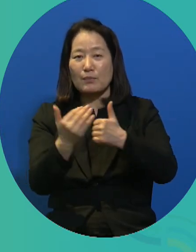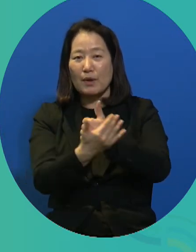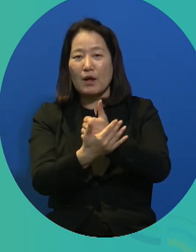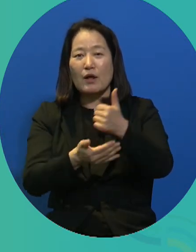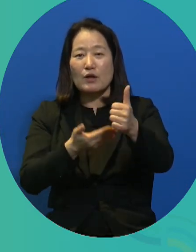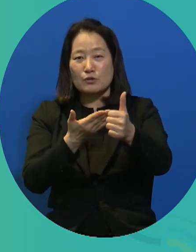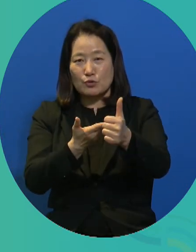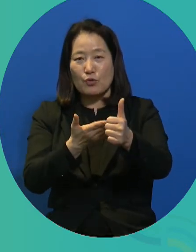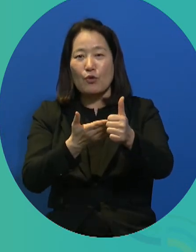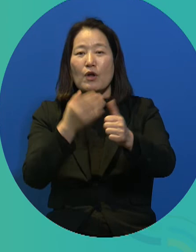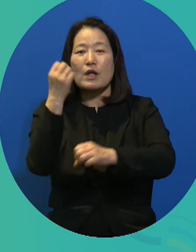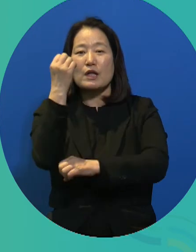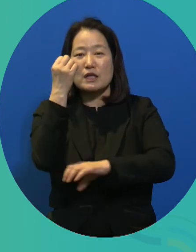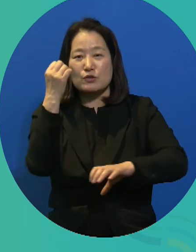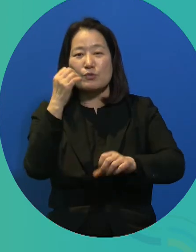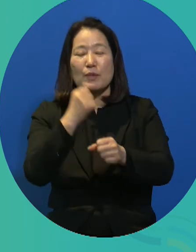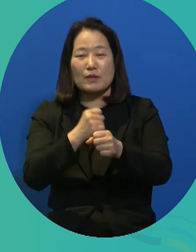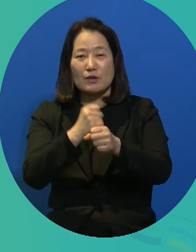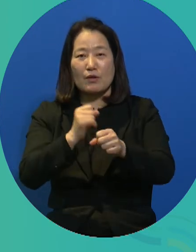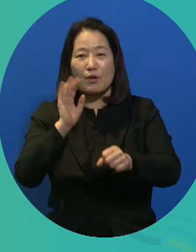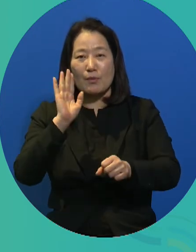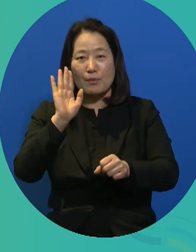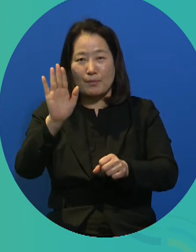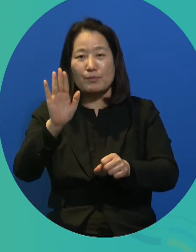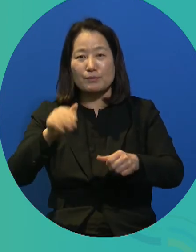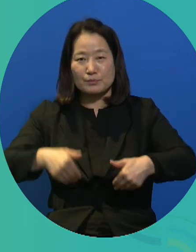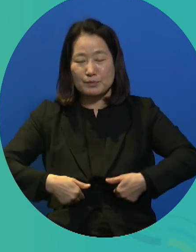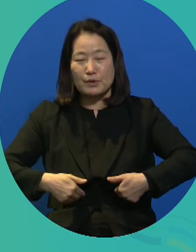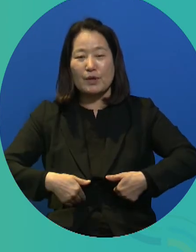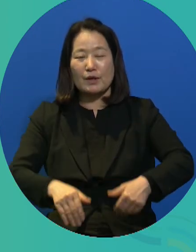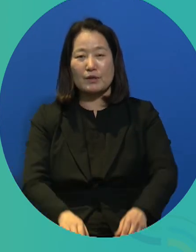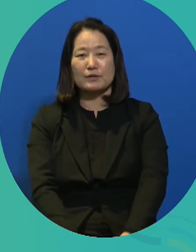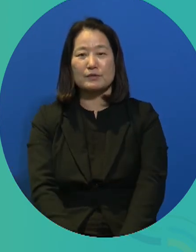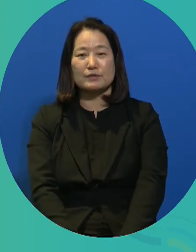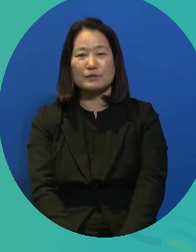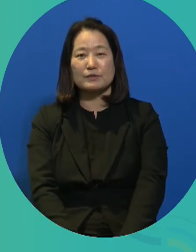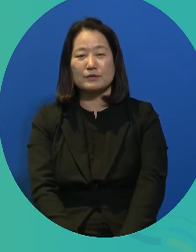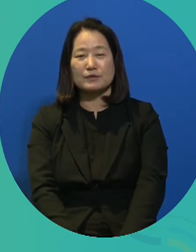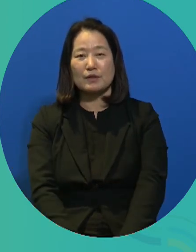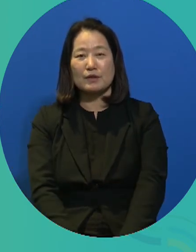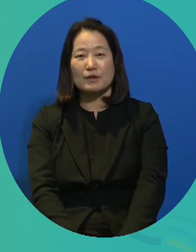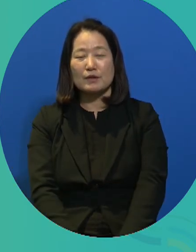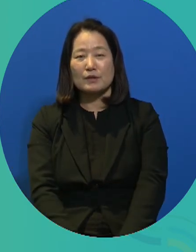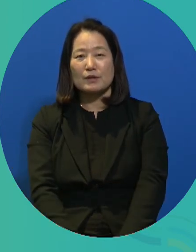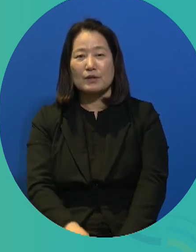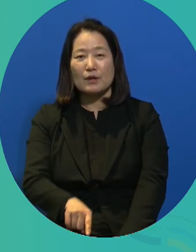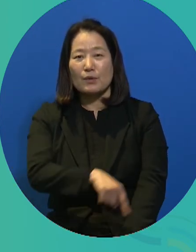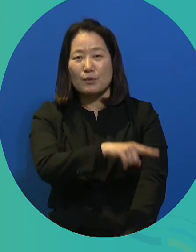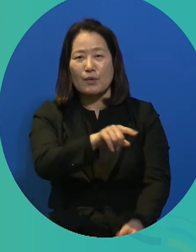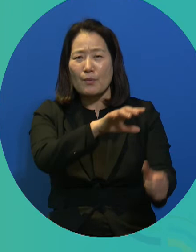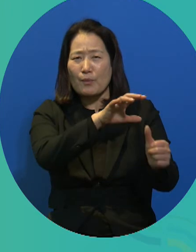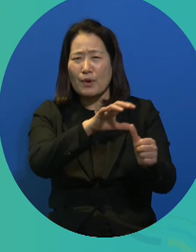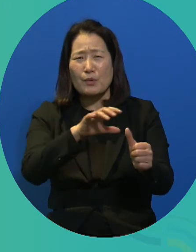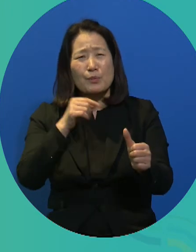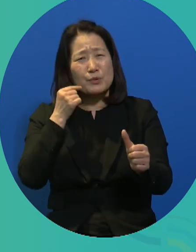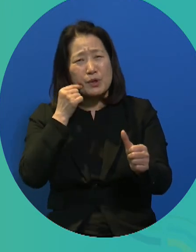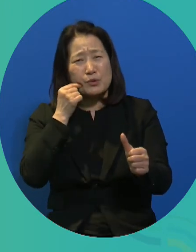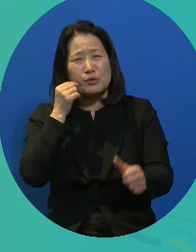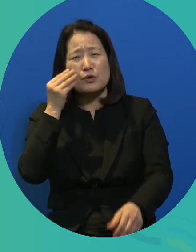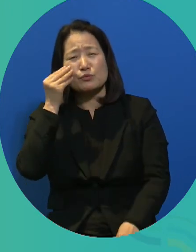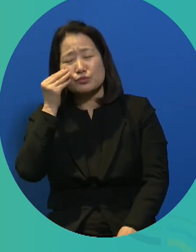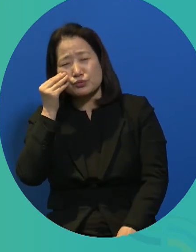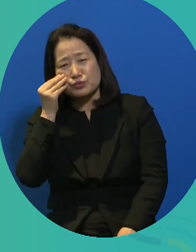보여집니다. 그래서 다른 조약에서 제대로 활용되지 않았던 걸 답습하지 않고, 우리는 이